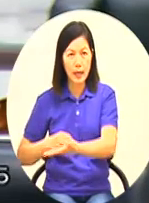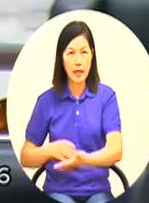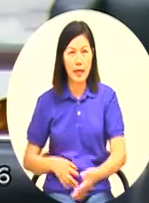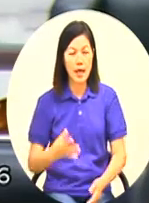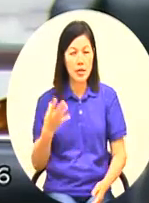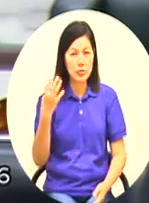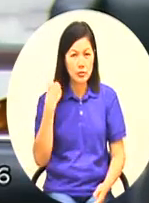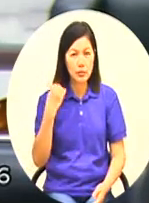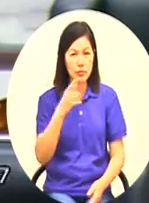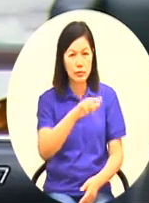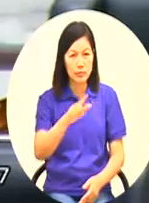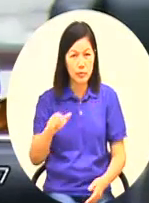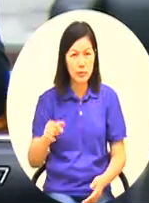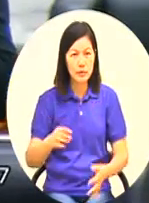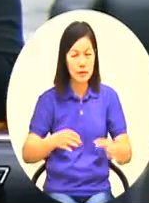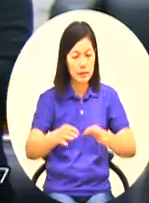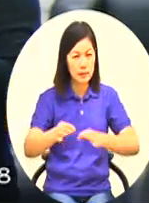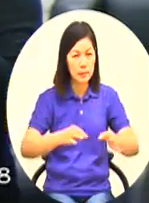品的买卖，